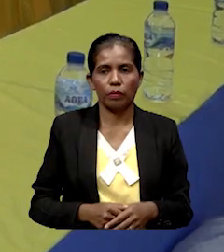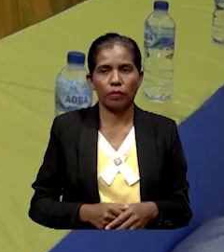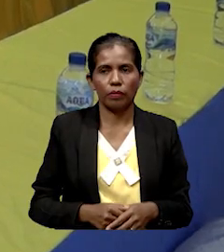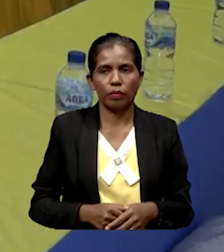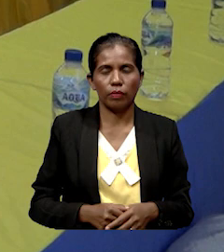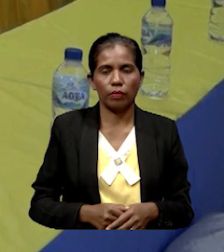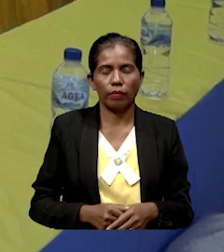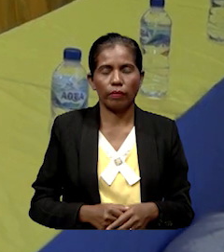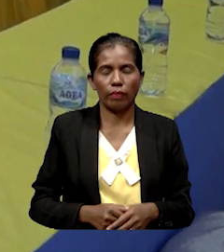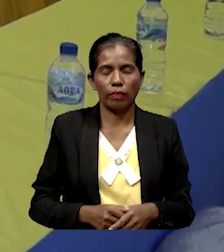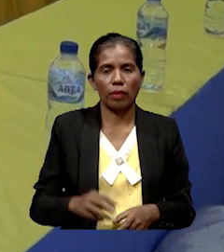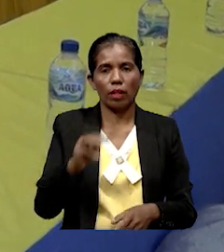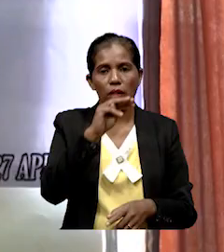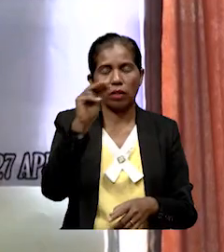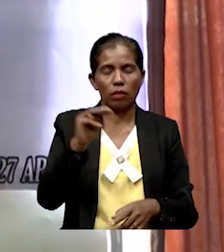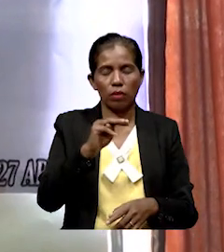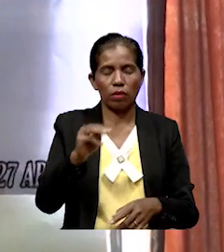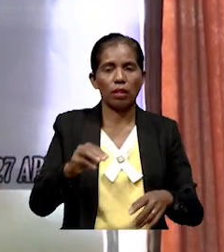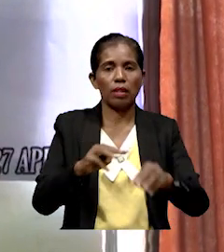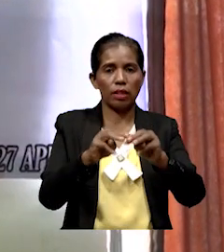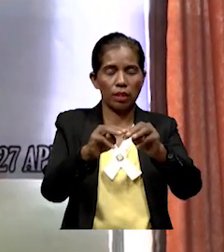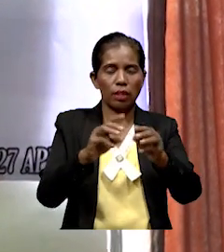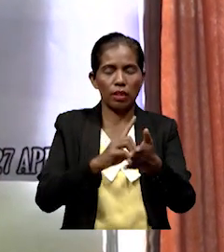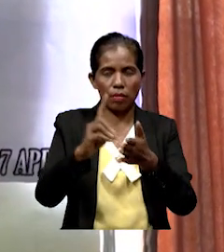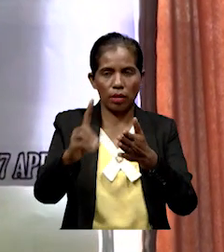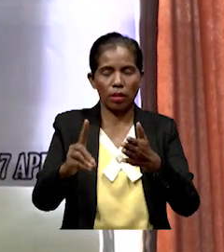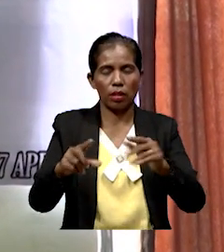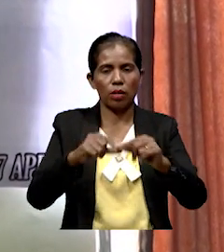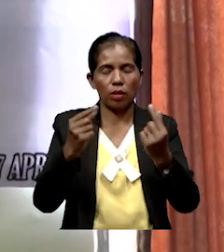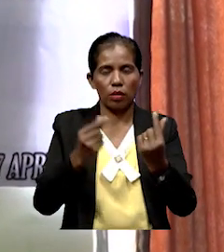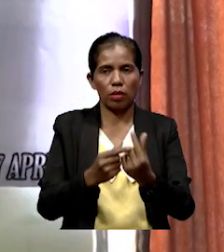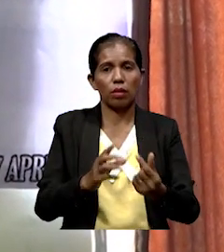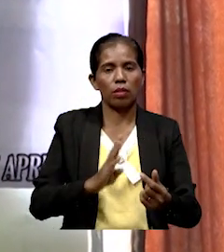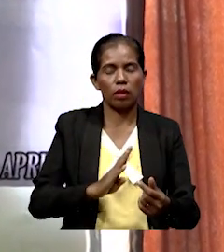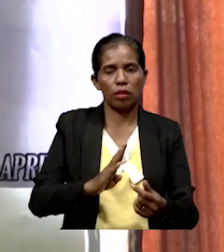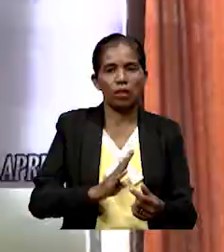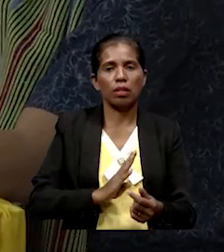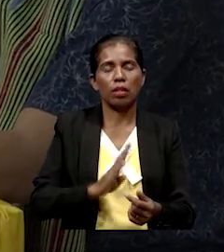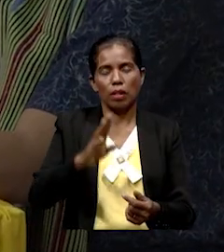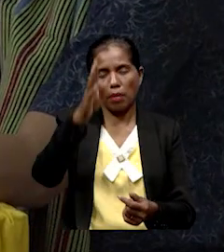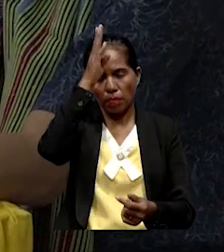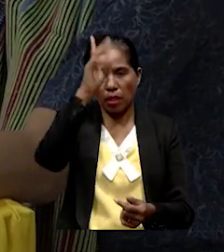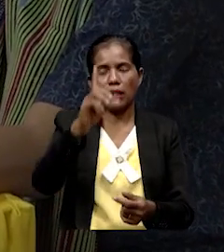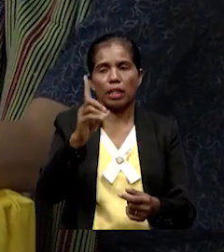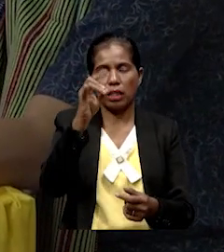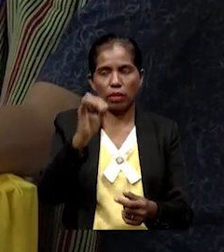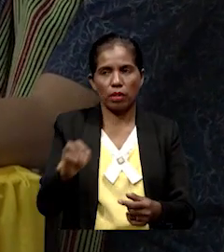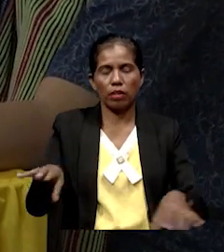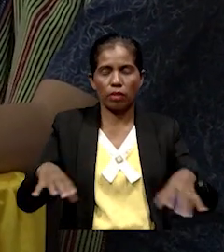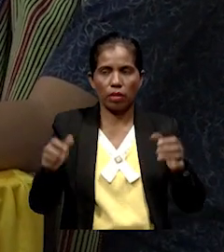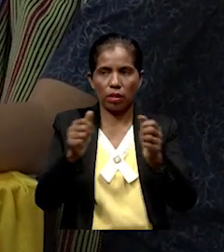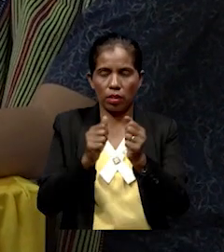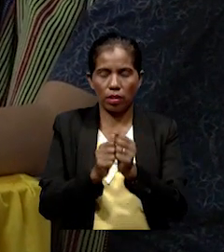segunda semangat Nike pedosentris universidade warmadewa Bali Indonesia asin memorandum the intent demen tuh